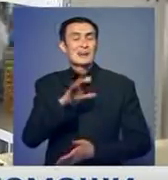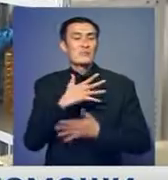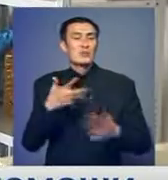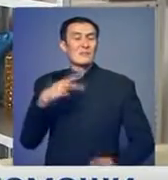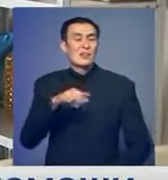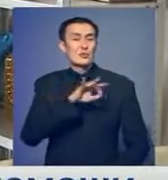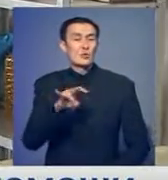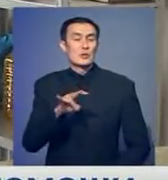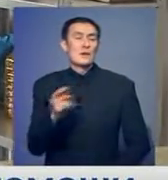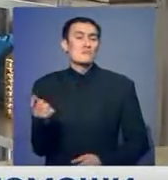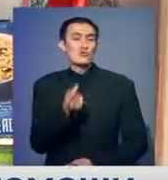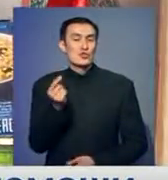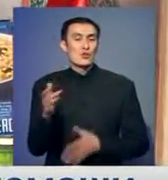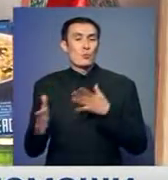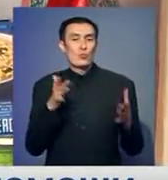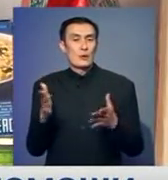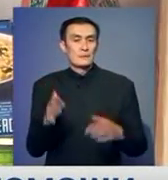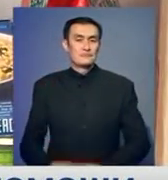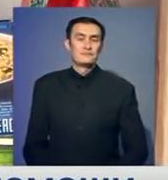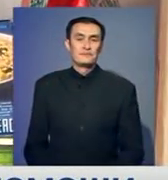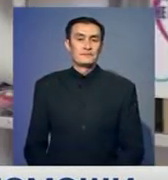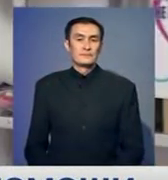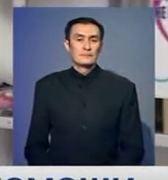тонн пшеничной муки.